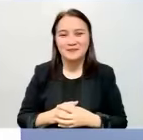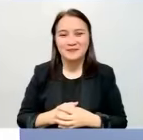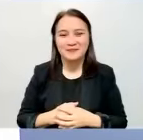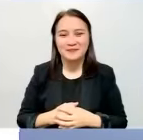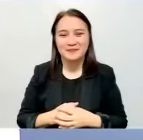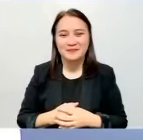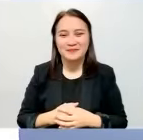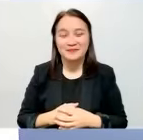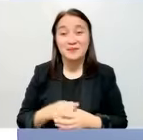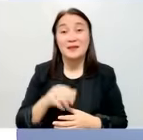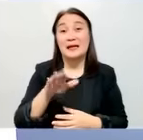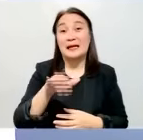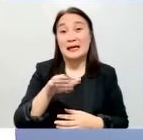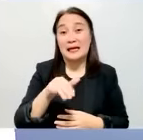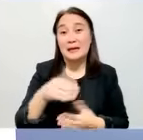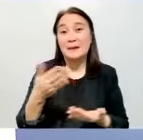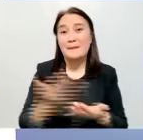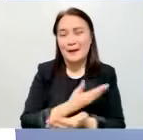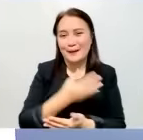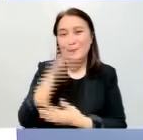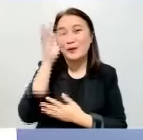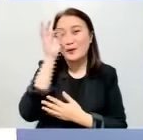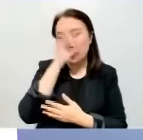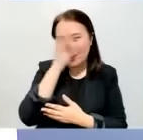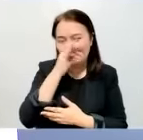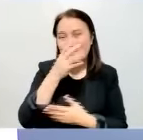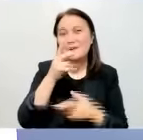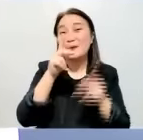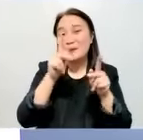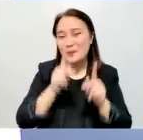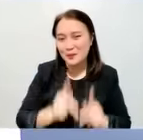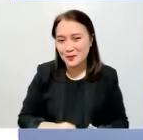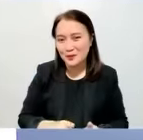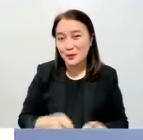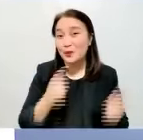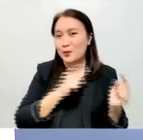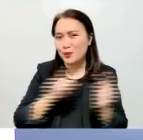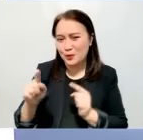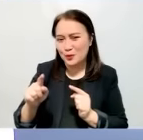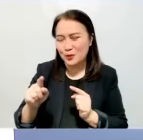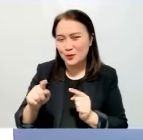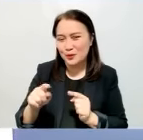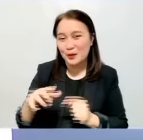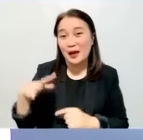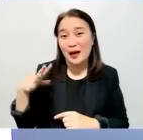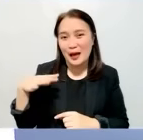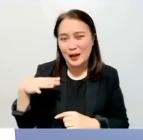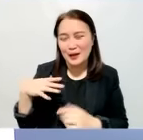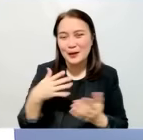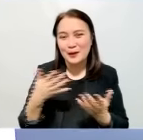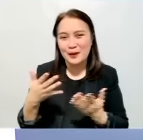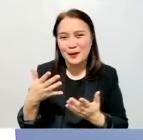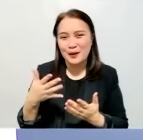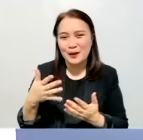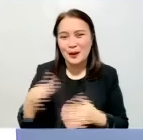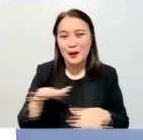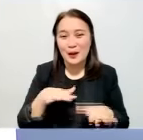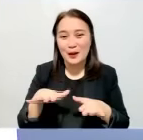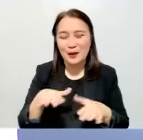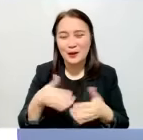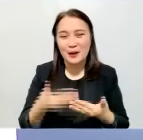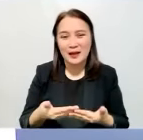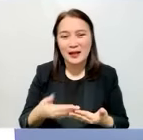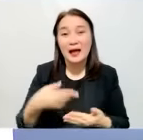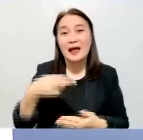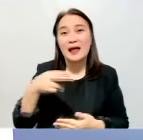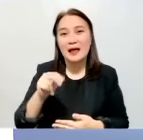May panibagong Pinoy na aagaw ng spotlight sa Hollywood sa susunod na linggo. Ipapalabas na kasi sa Netflix ang live adaptation